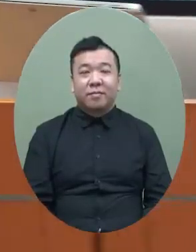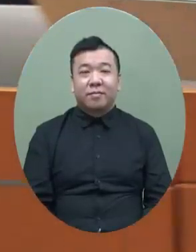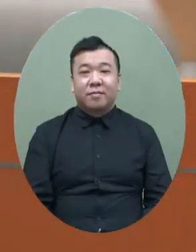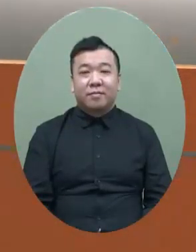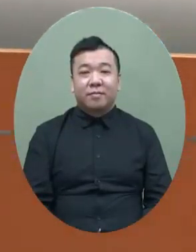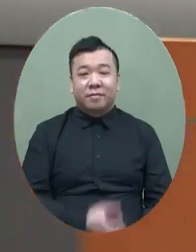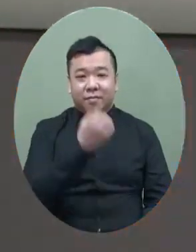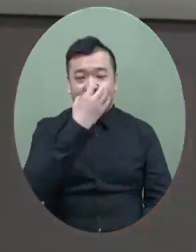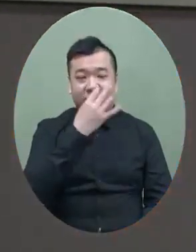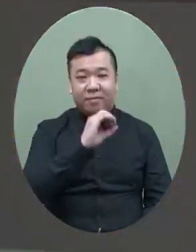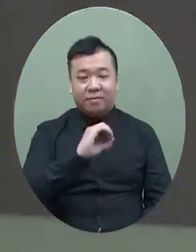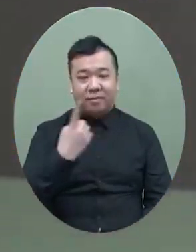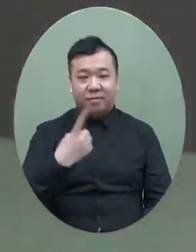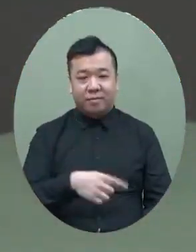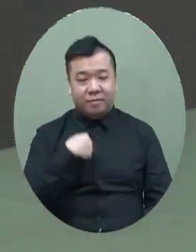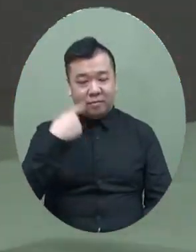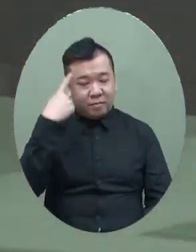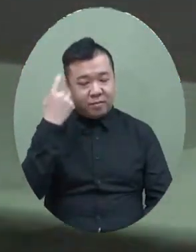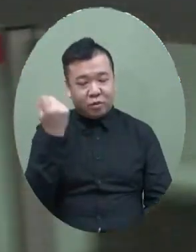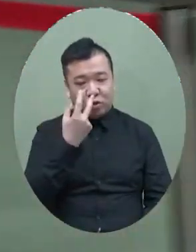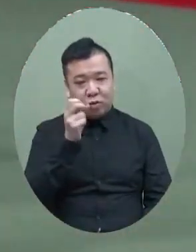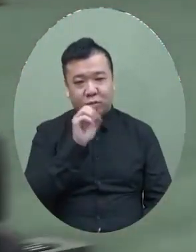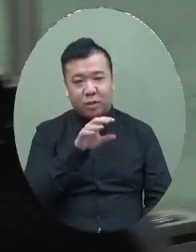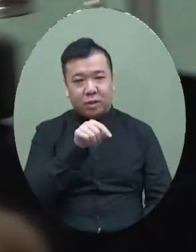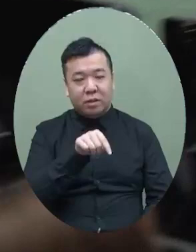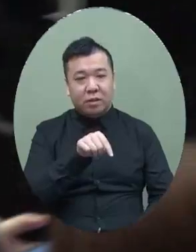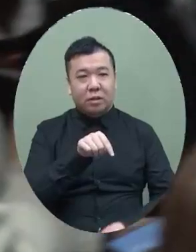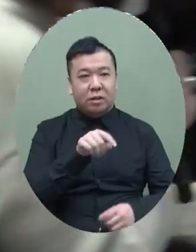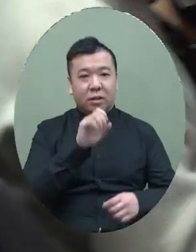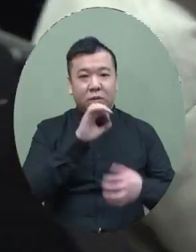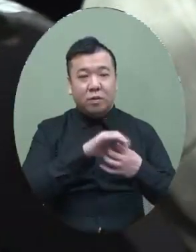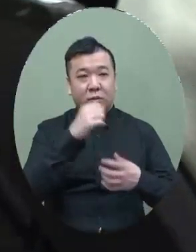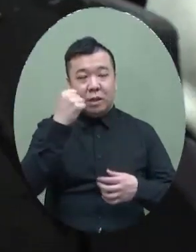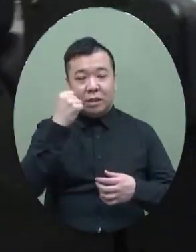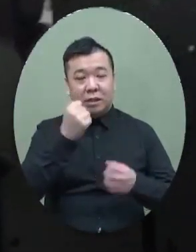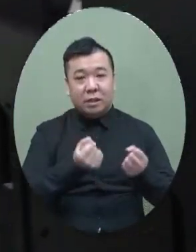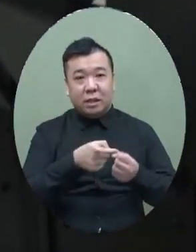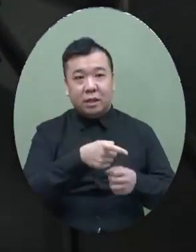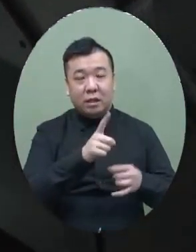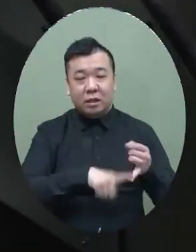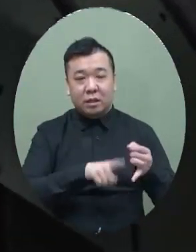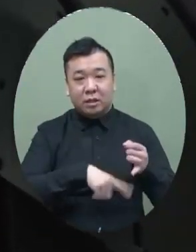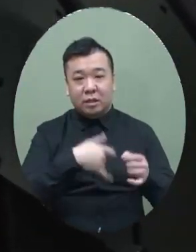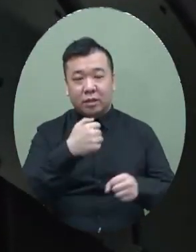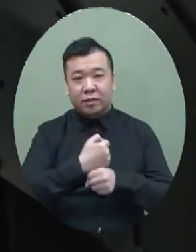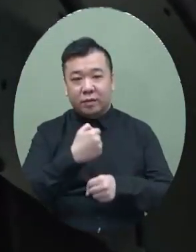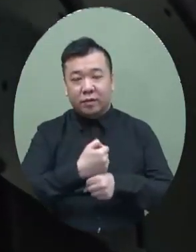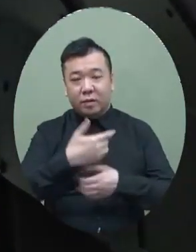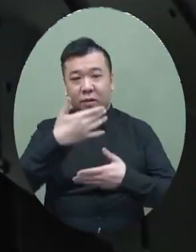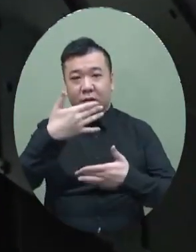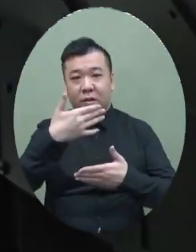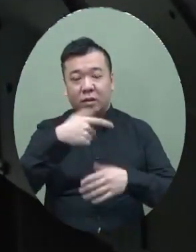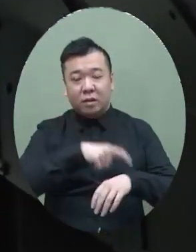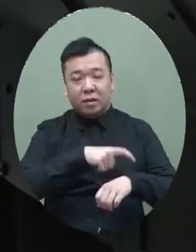是香港離一的，第一都想追問剛才說的個巴士司機，想問一下他最後的上班日期是哪一